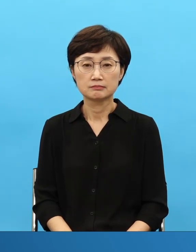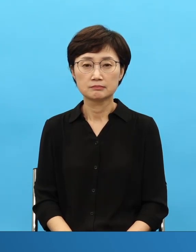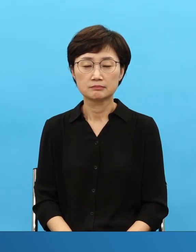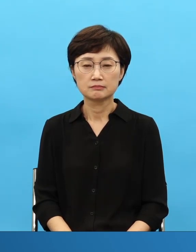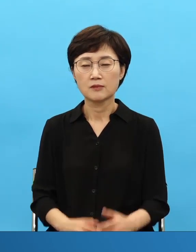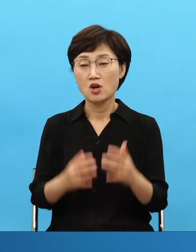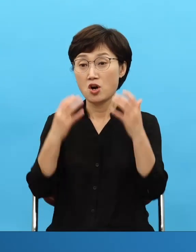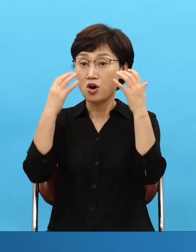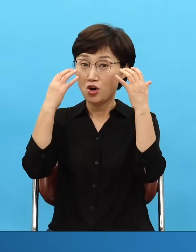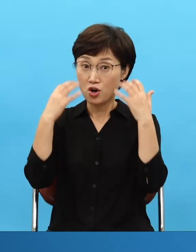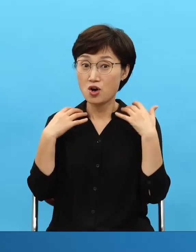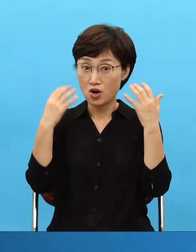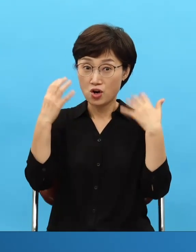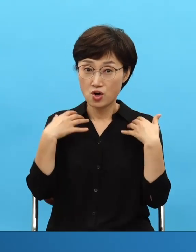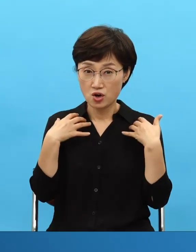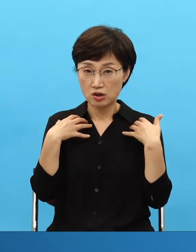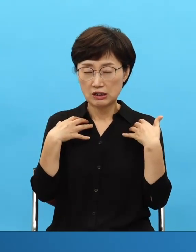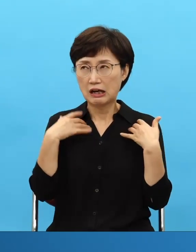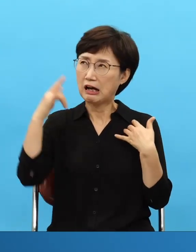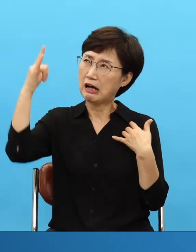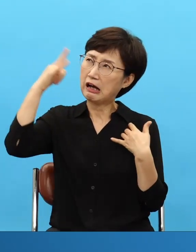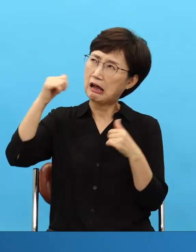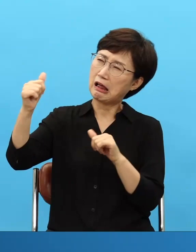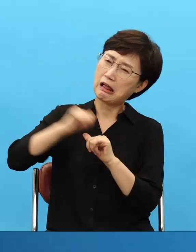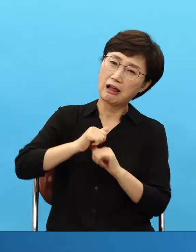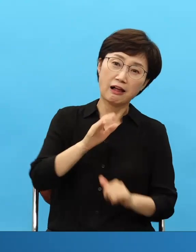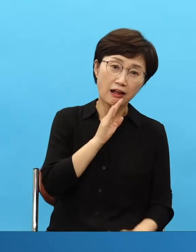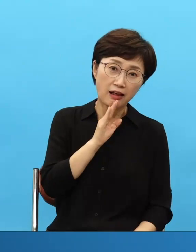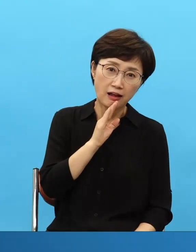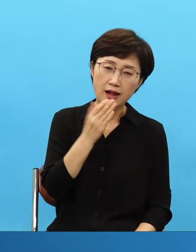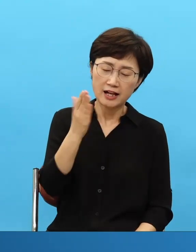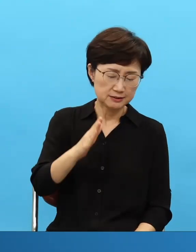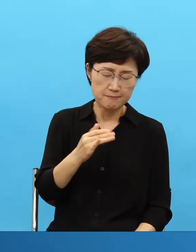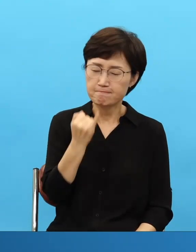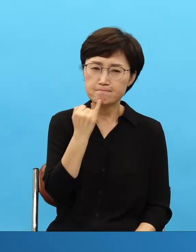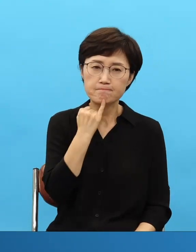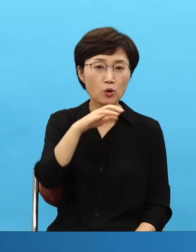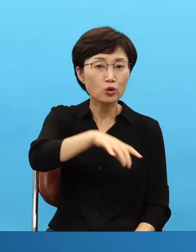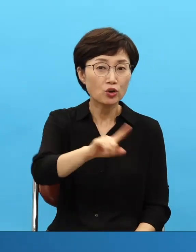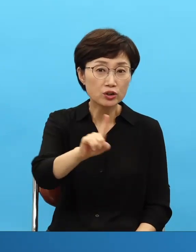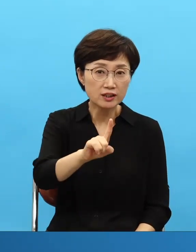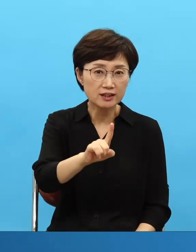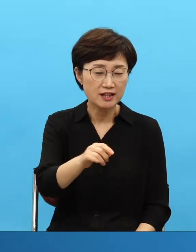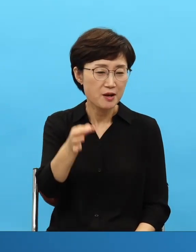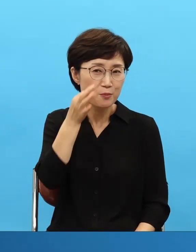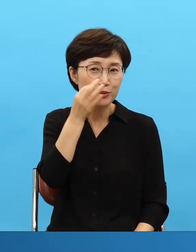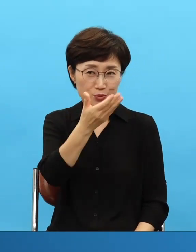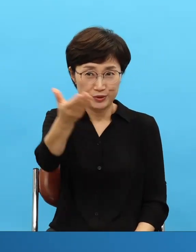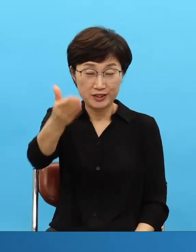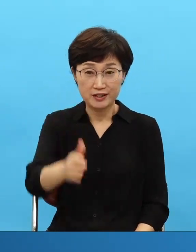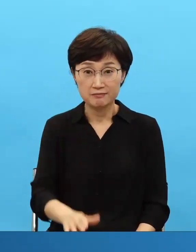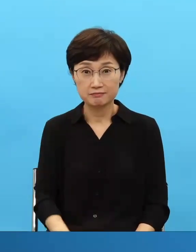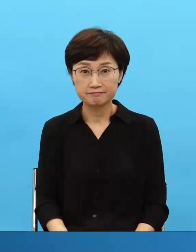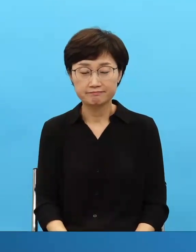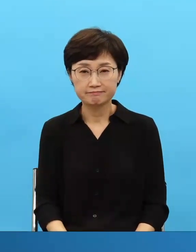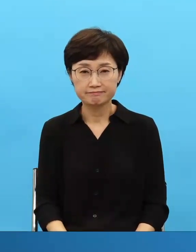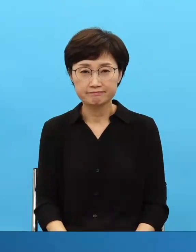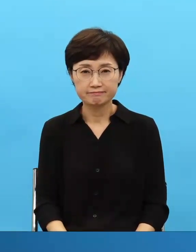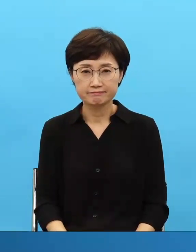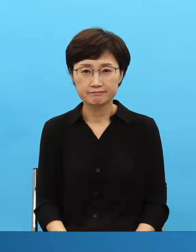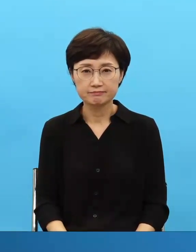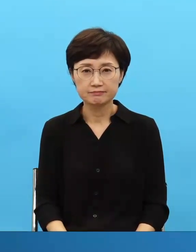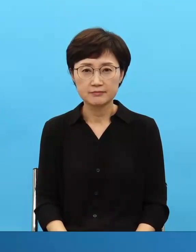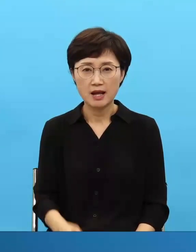무더운 여름 더위조차 이기지 못한 뜨거운 현장이 있었다고 하는데요. 그 현장을 지금부터 함께 보시겠습니다. 파수꾼의